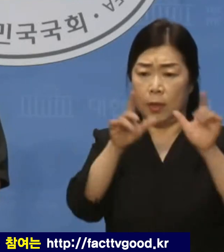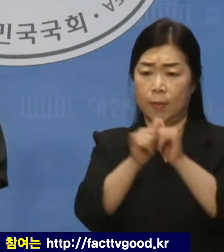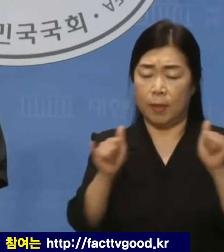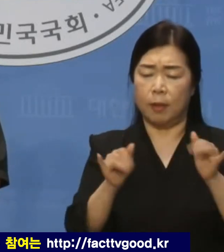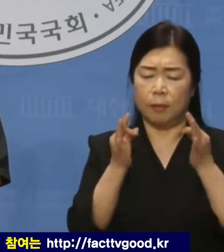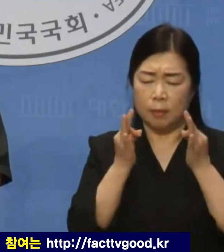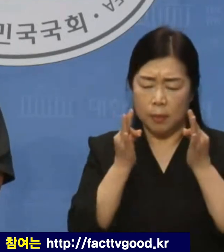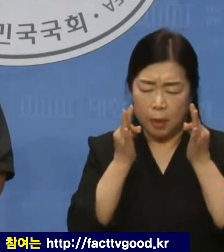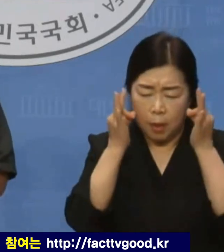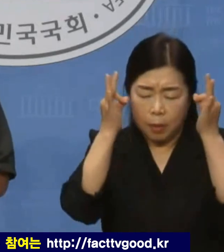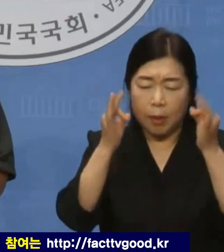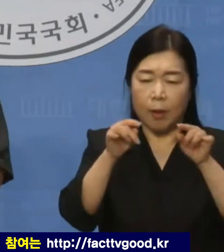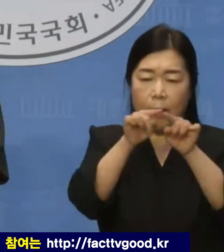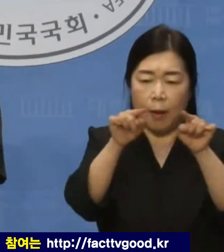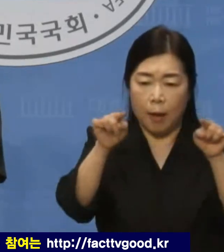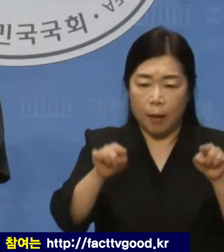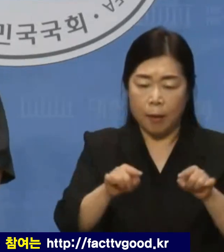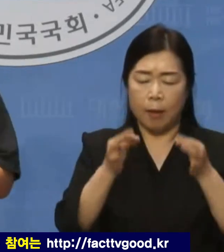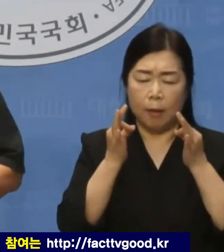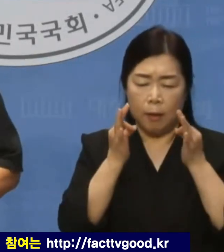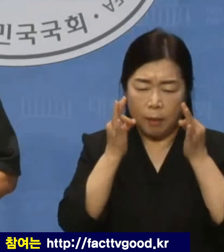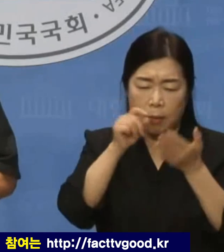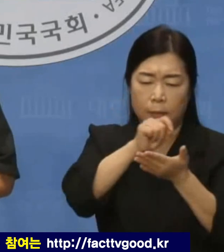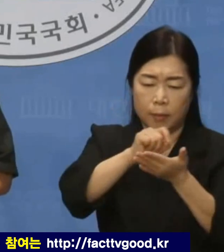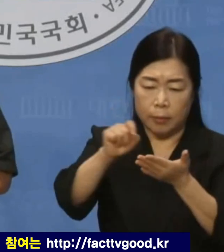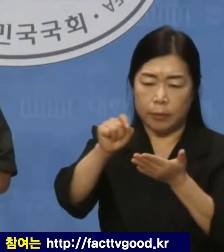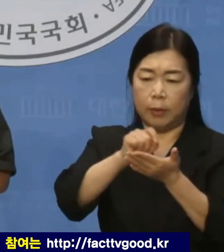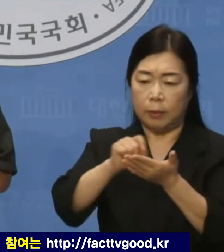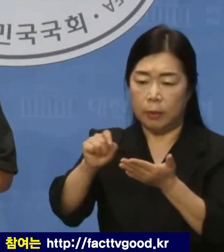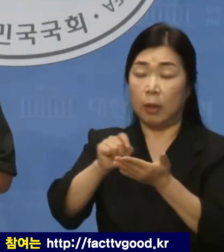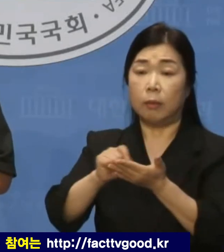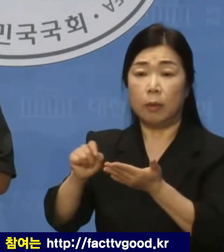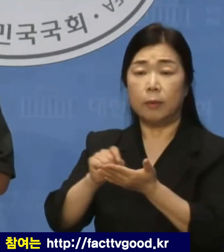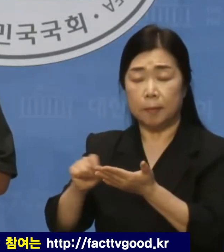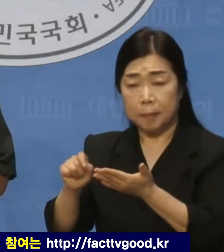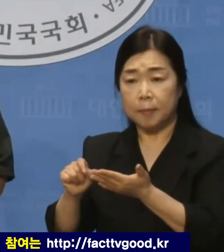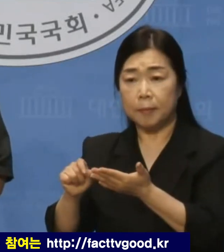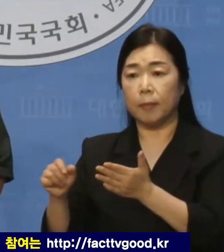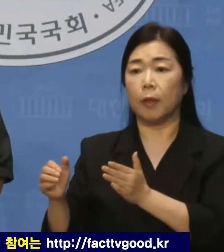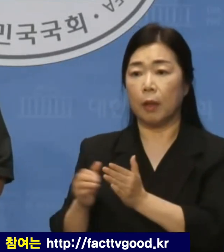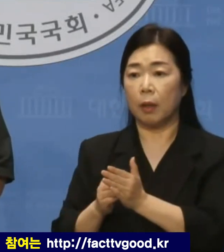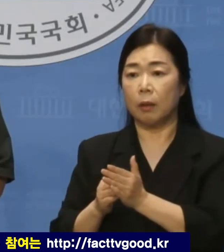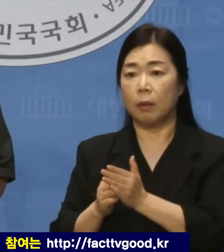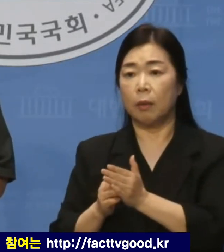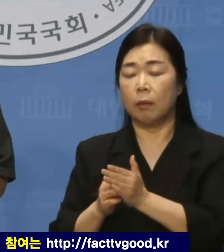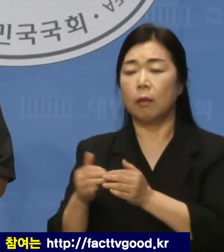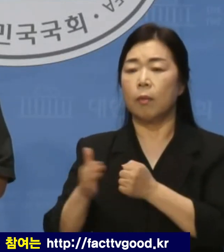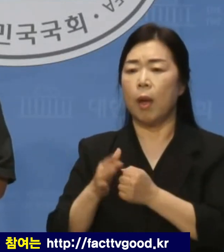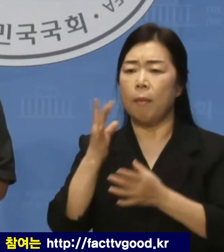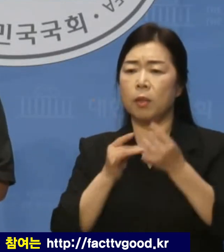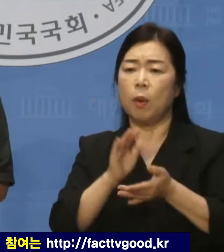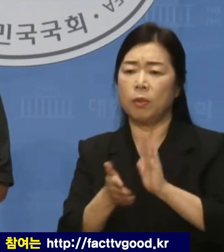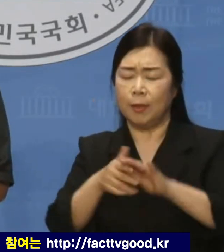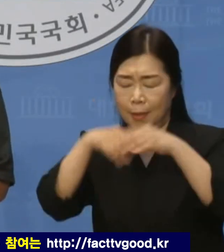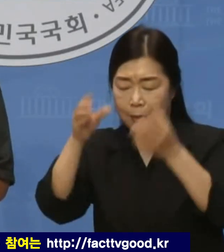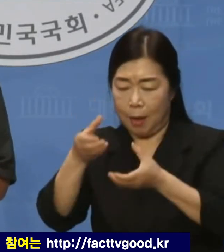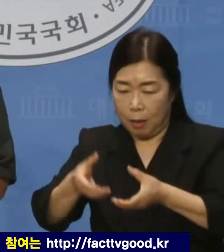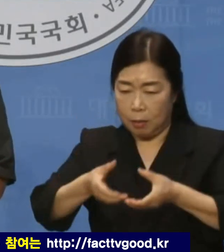정성스레 한 장 한 장 작성을 해주셔서 이걸 하나도 빠짐없이 전달하기 위해서 저희가 노력해서 준비해